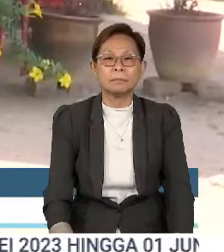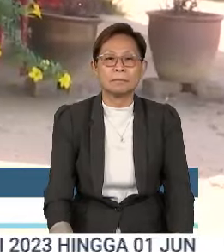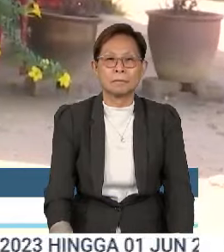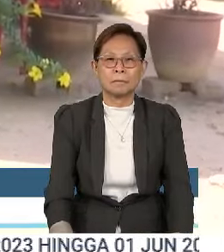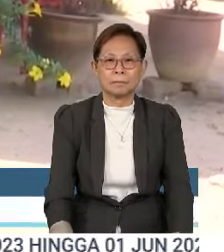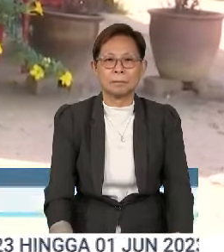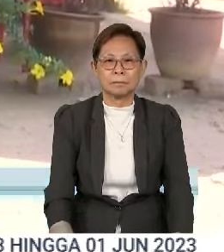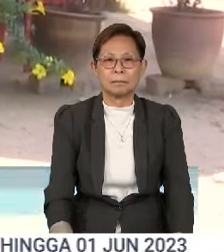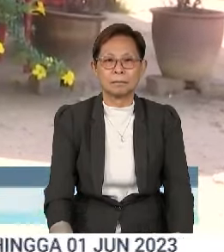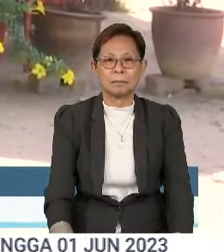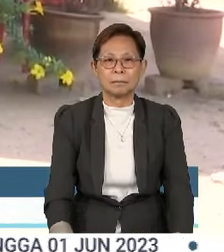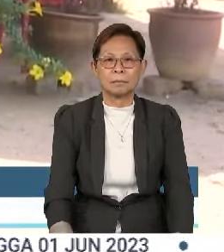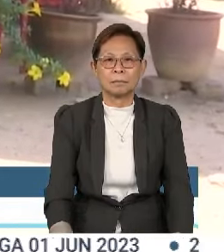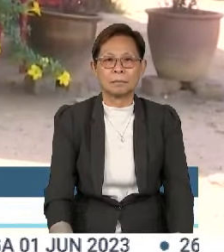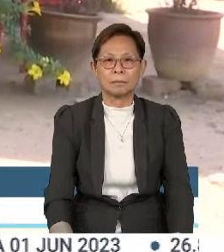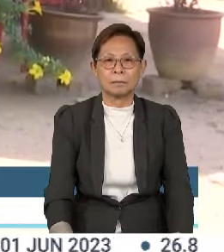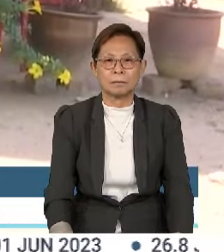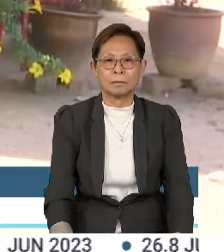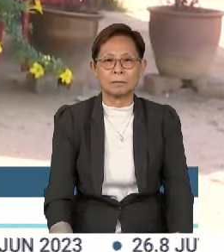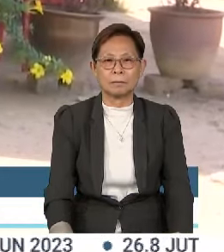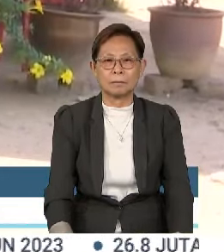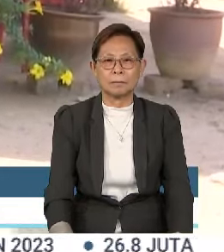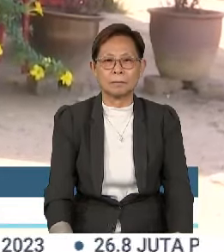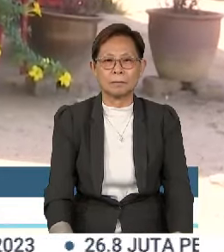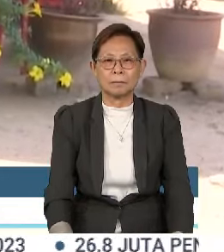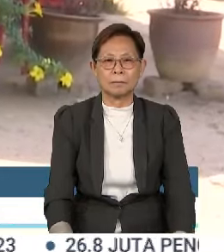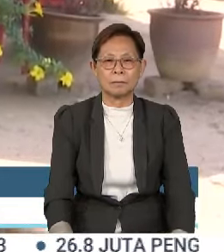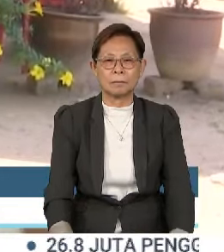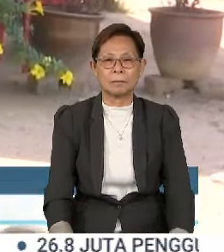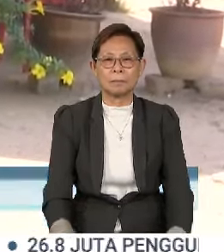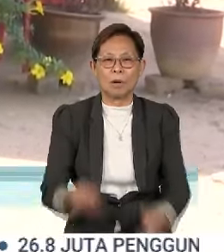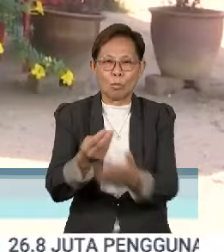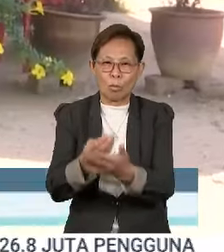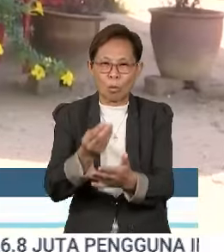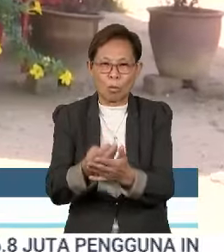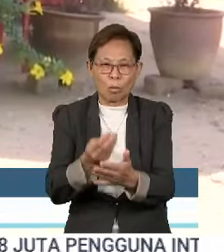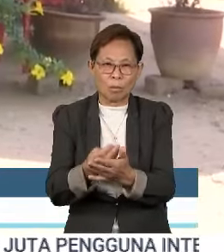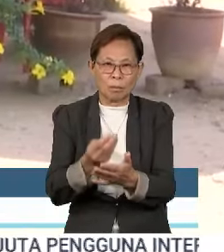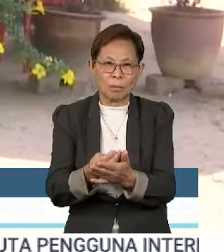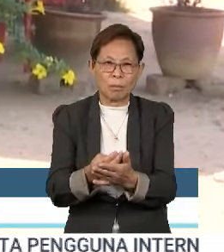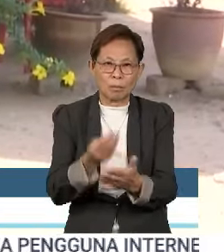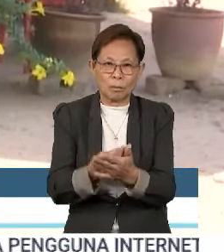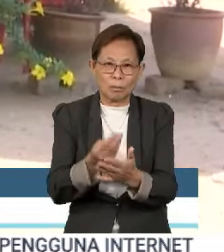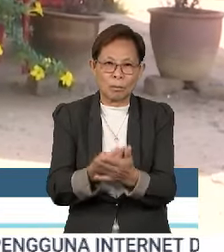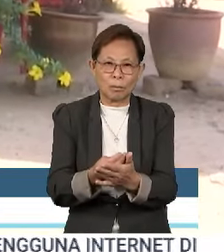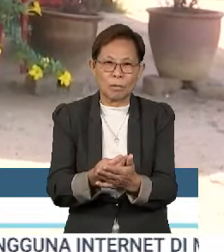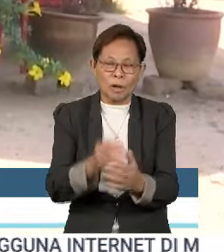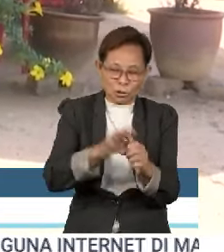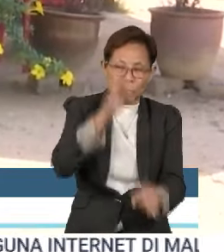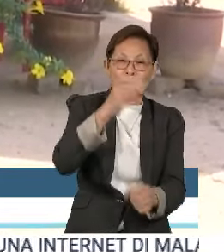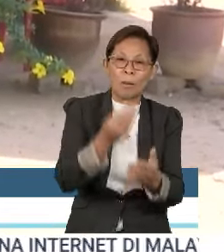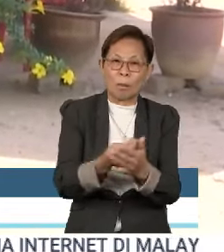Alhamdulillah, jadi apa, dengan tu apa membagi modal apa dengan dorongan kita tu, bagi tu pun semangat jadi